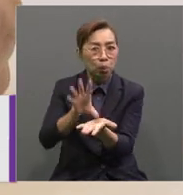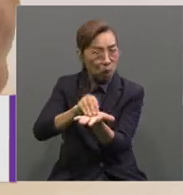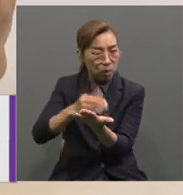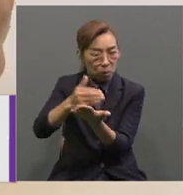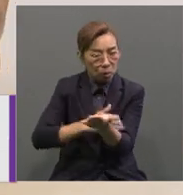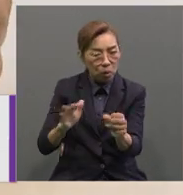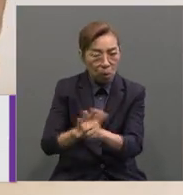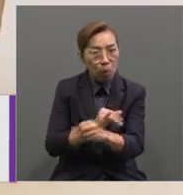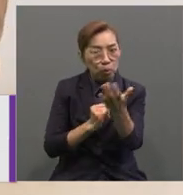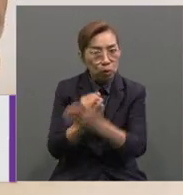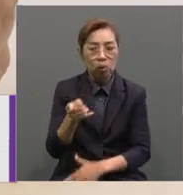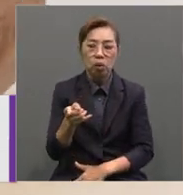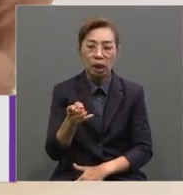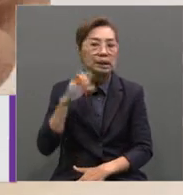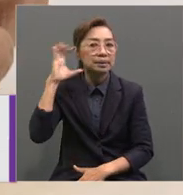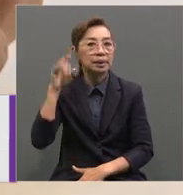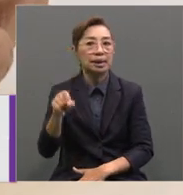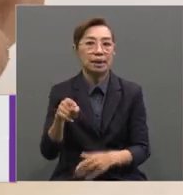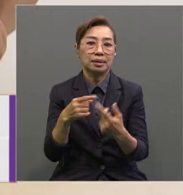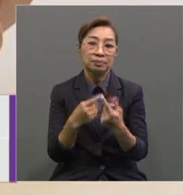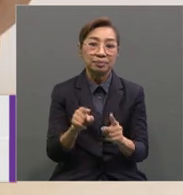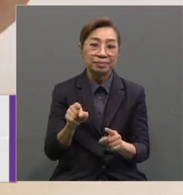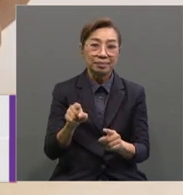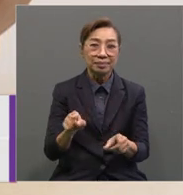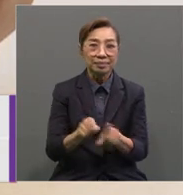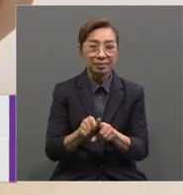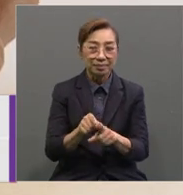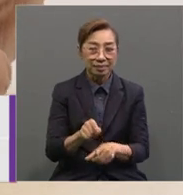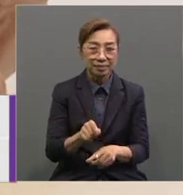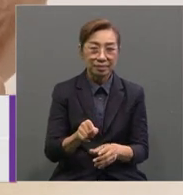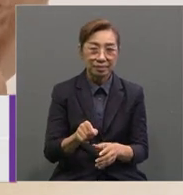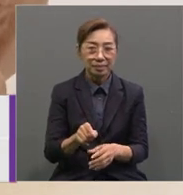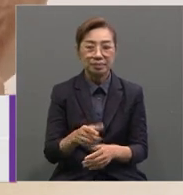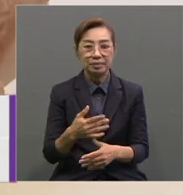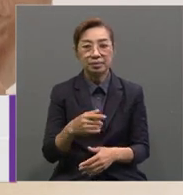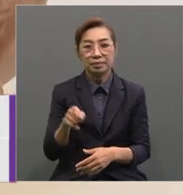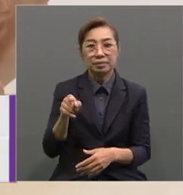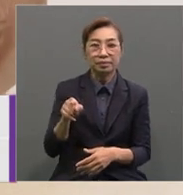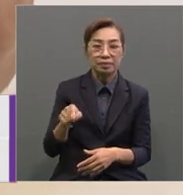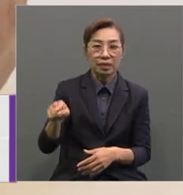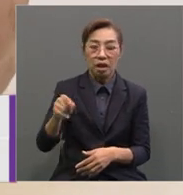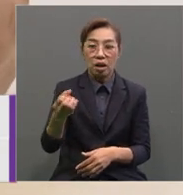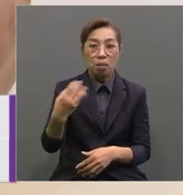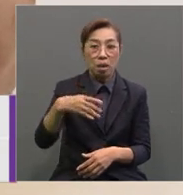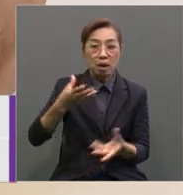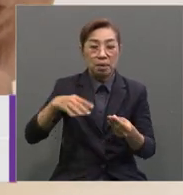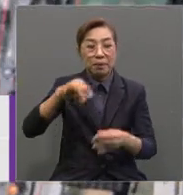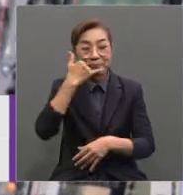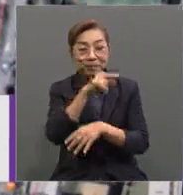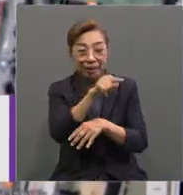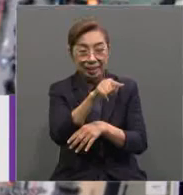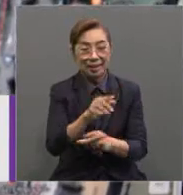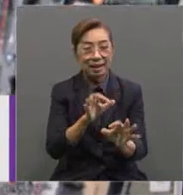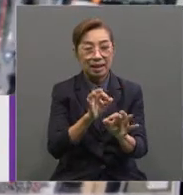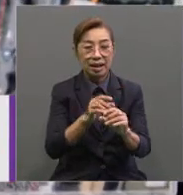ครับก็ก็เอาเป็นว่าคือหลังจากที่ผู้เสียหายเนี่ยแจ้งให้ผู้เสียหายได้เพิ่มLine IDโดยใช้บัญชี